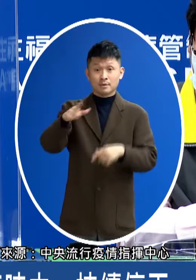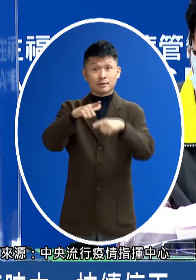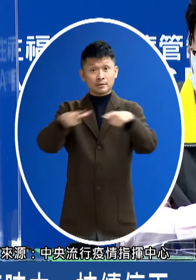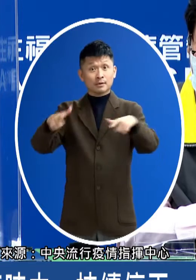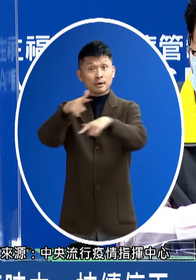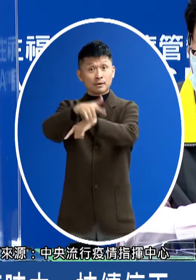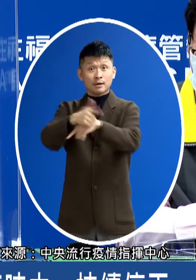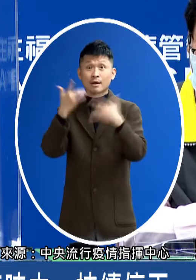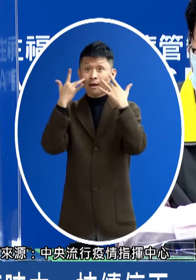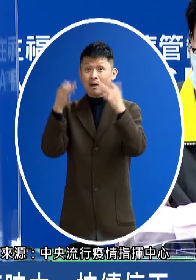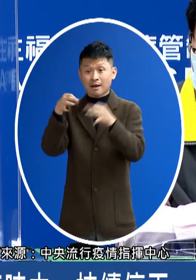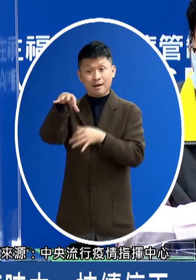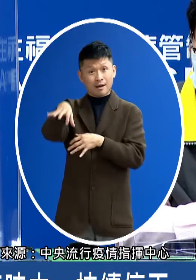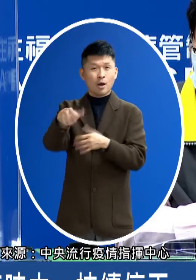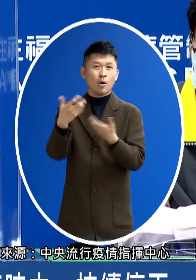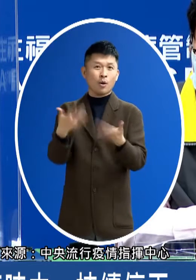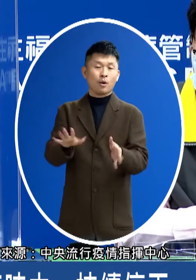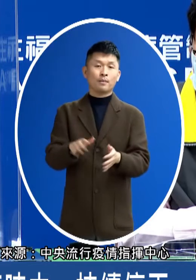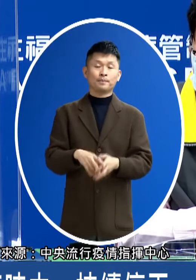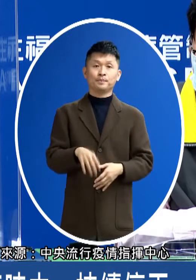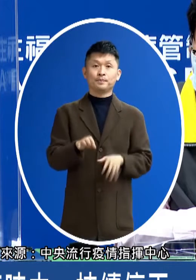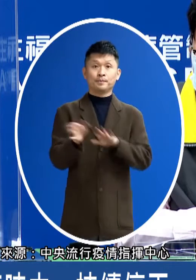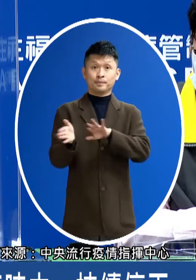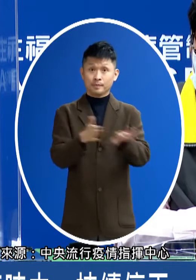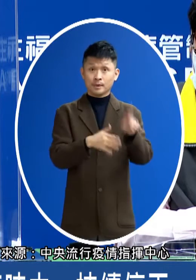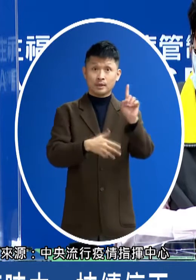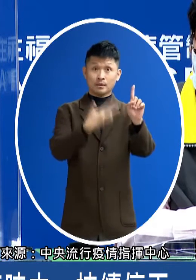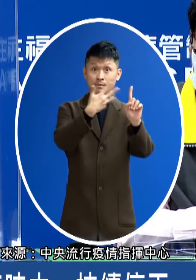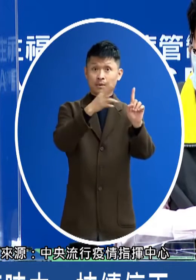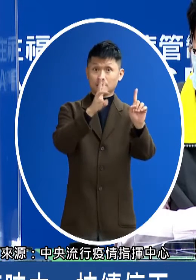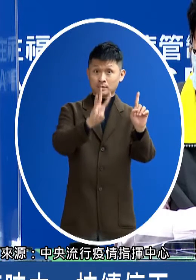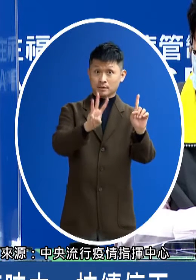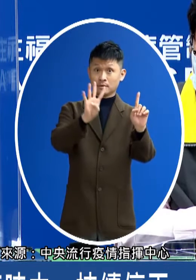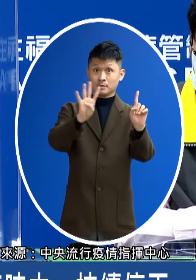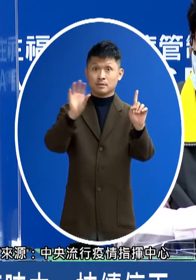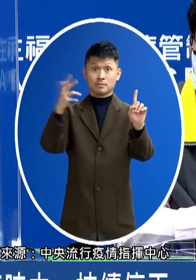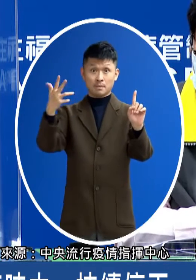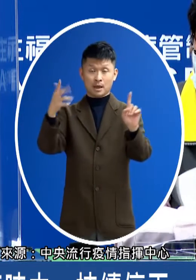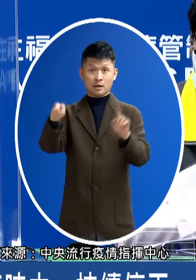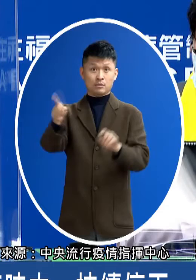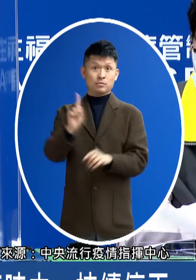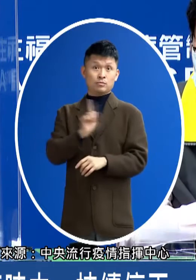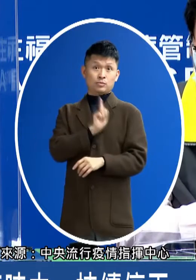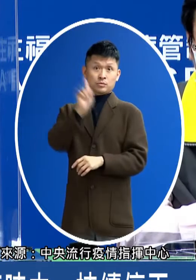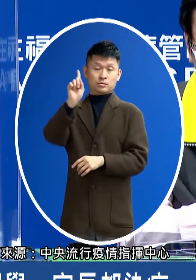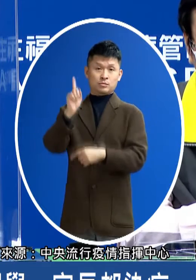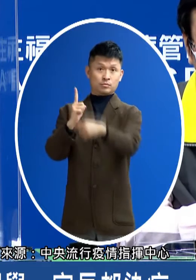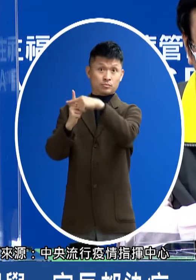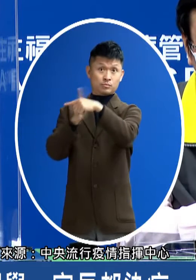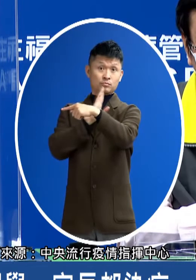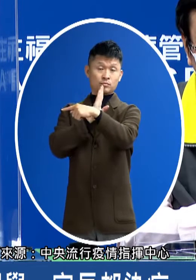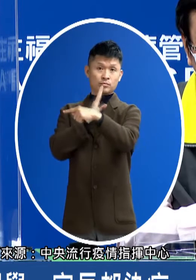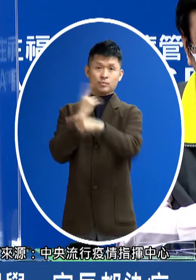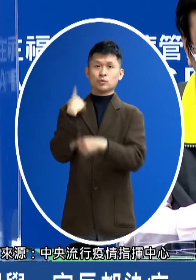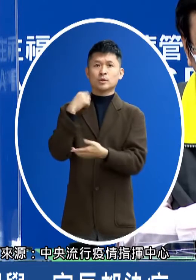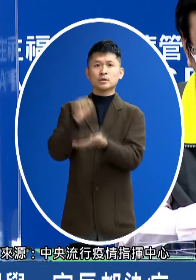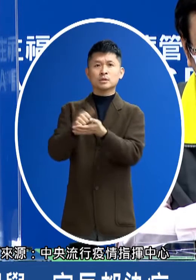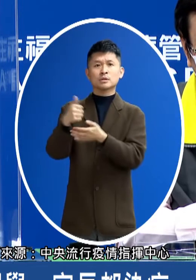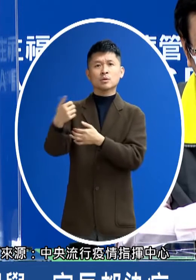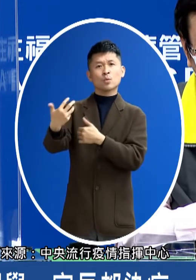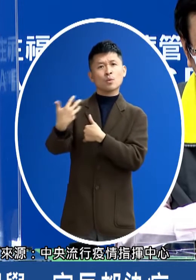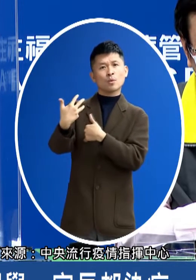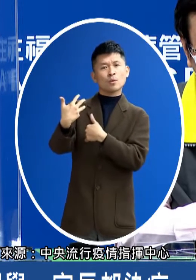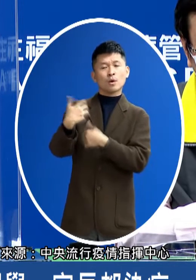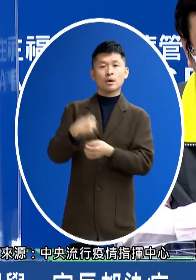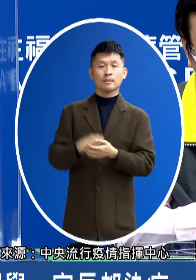示，由于持续有案例确诊，雅叙仍然继续停工，其余厂商会陆续复工。另外，桃园幼儿园的一